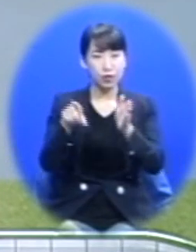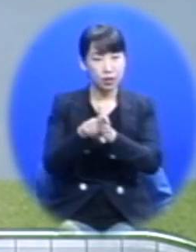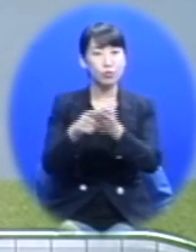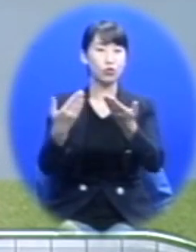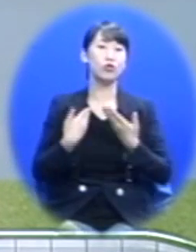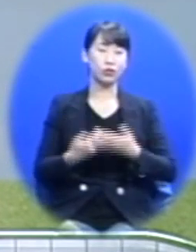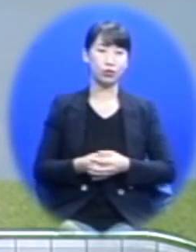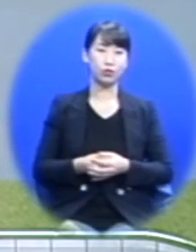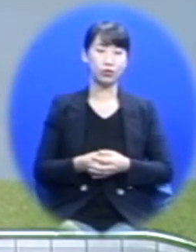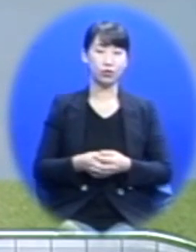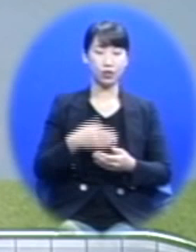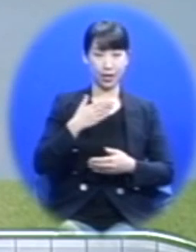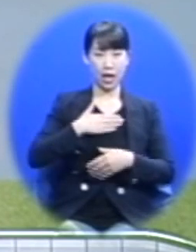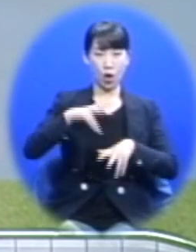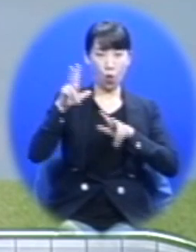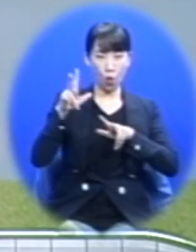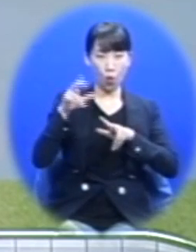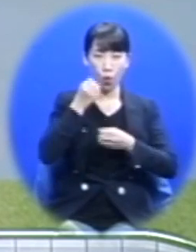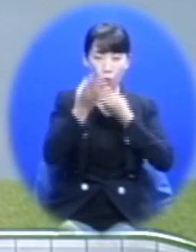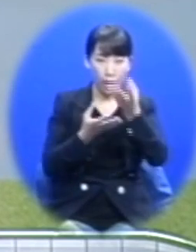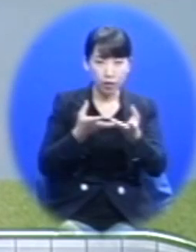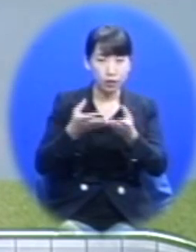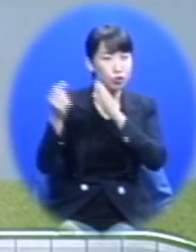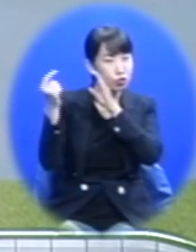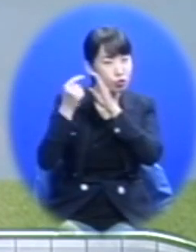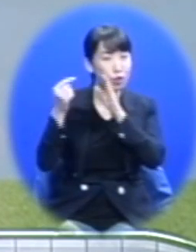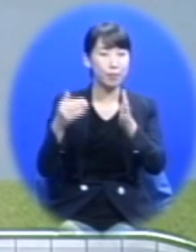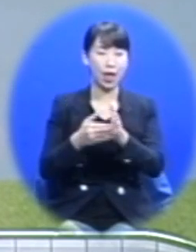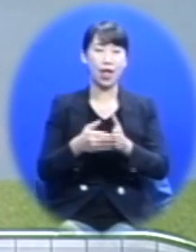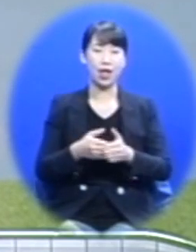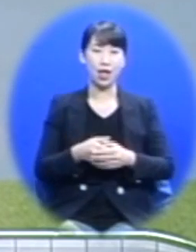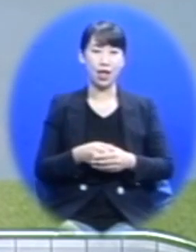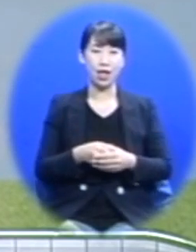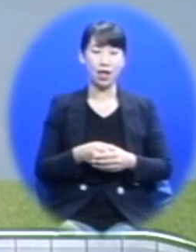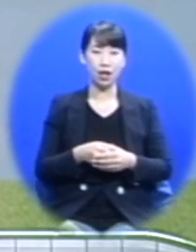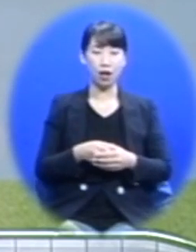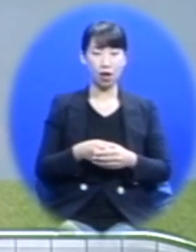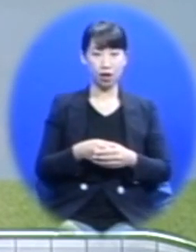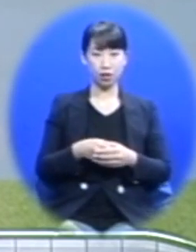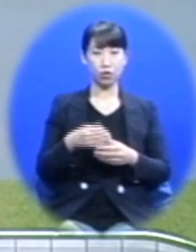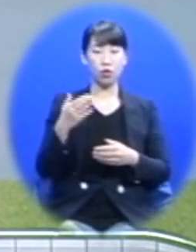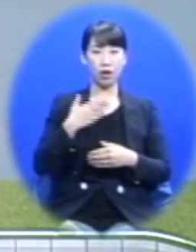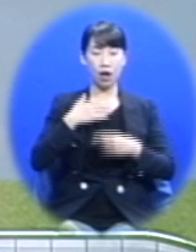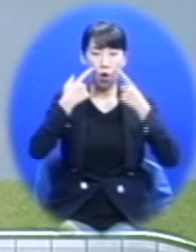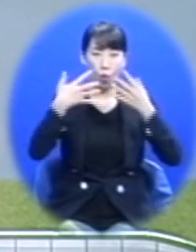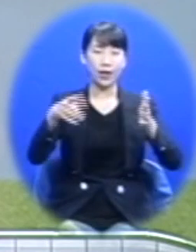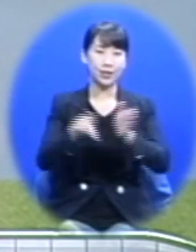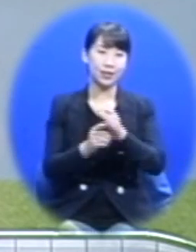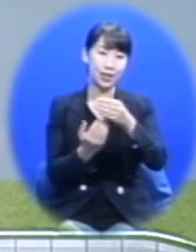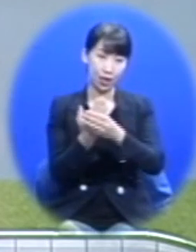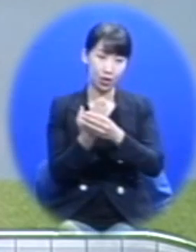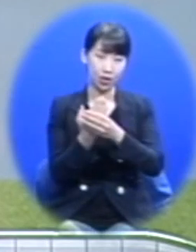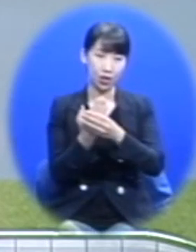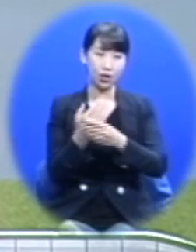하나님께서 내 서원을 들어주셨어요. 그 일에 대한 너무나 놀라운 확신이 왔습니다. 다윗이